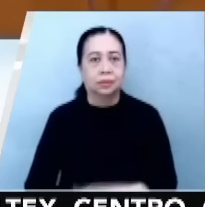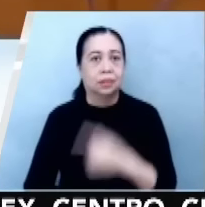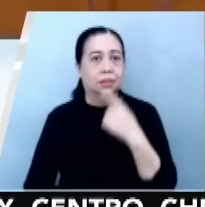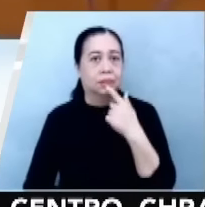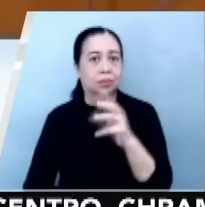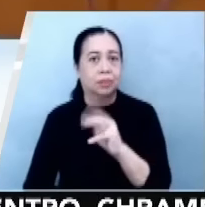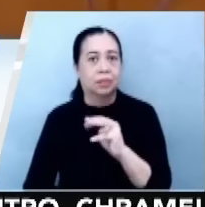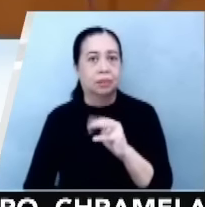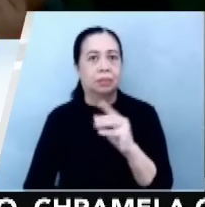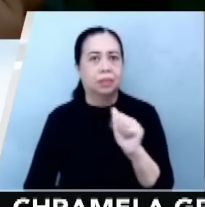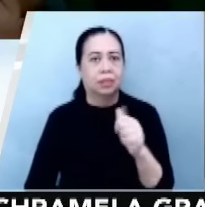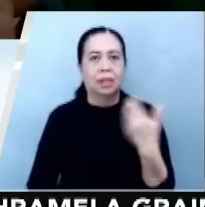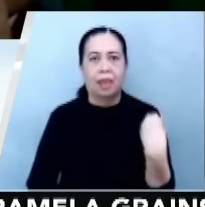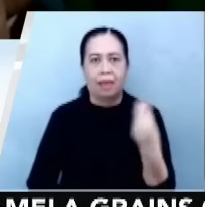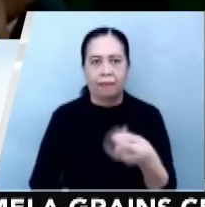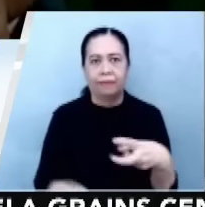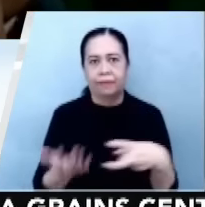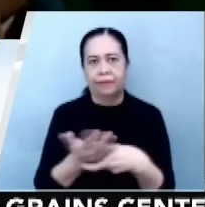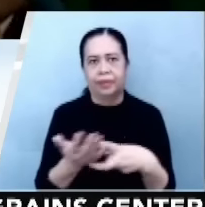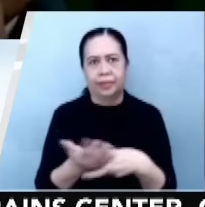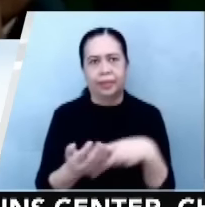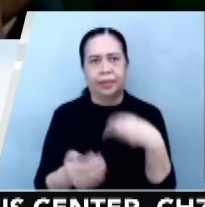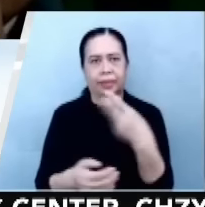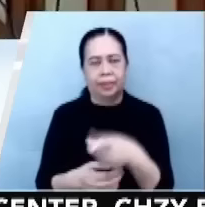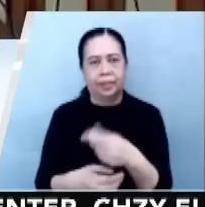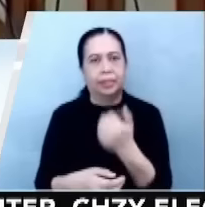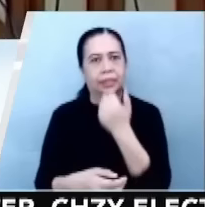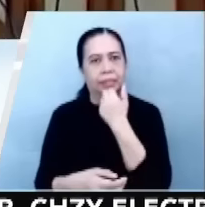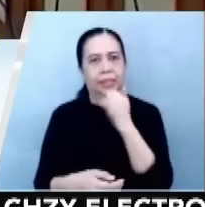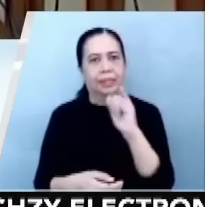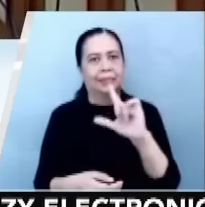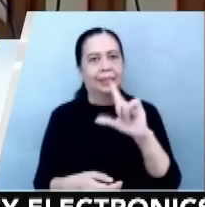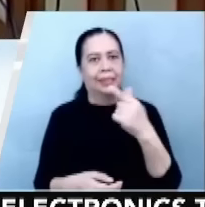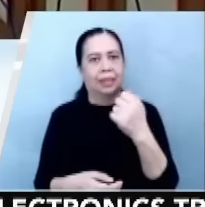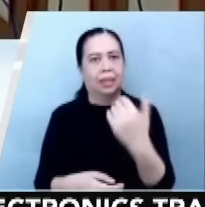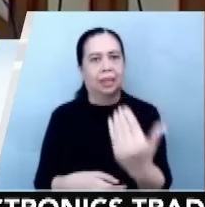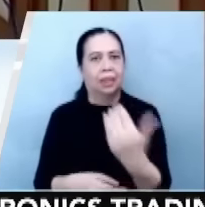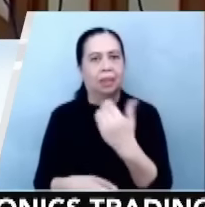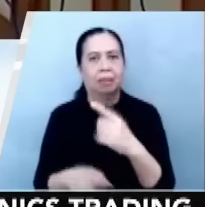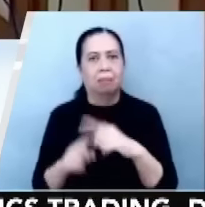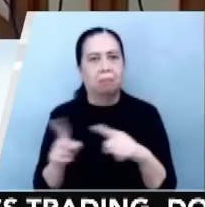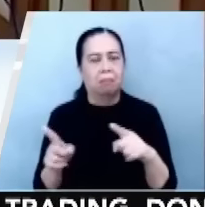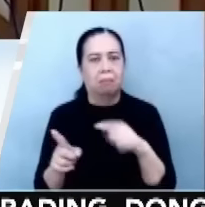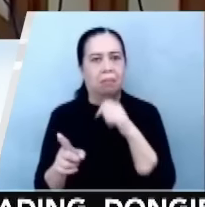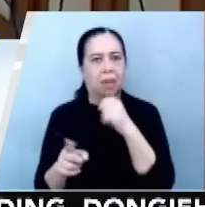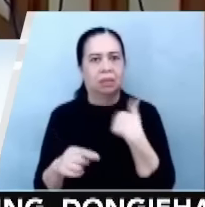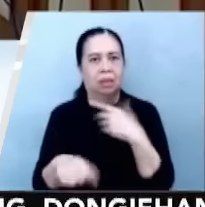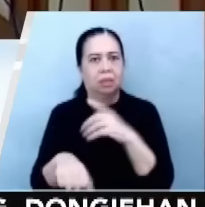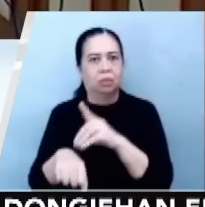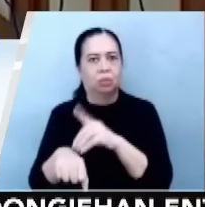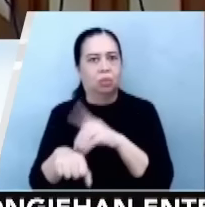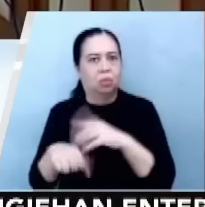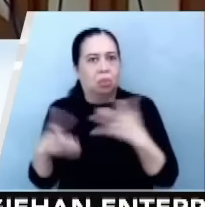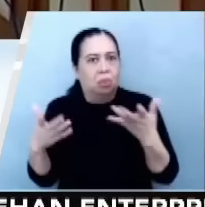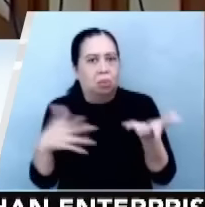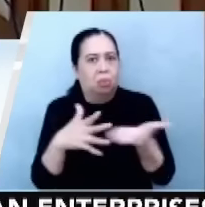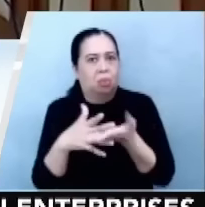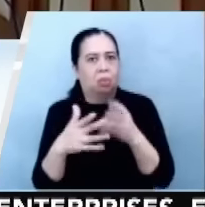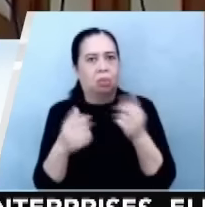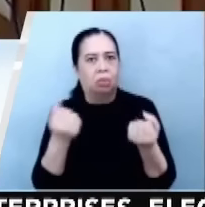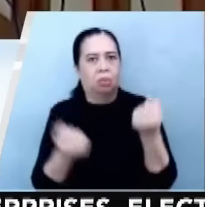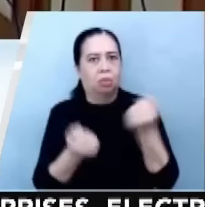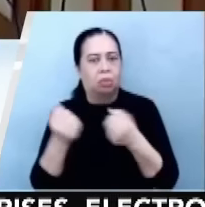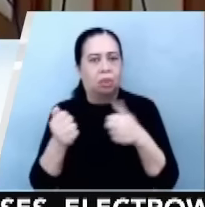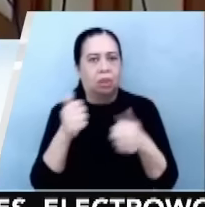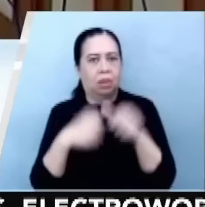tinikitan nila ng reckless driving at illegal counterflow ang driver. Pero hindi raw sila deputized para sampahan ito ng reklamong driving under the influence